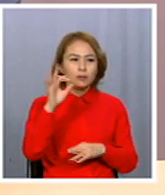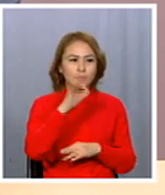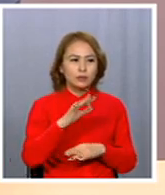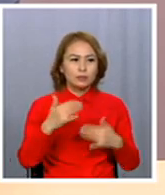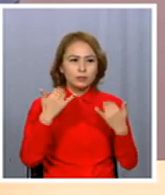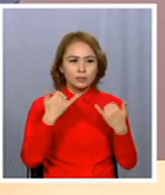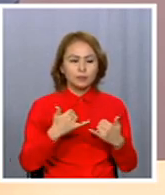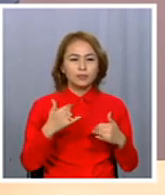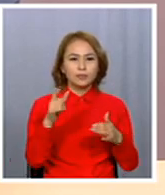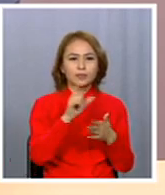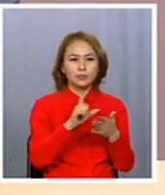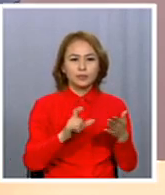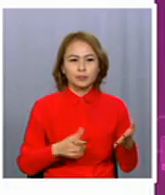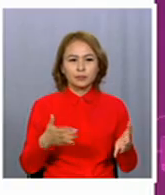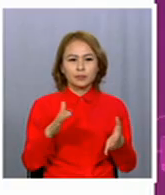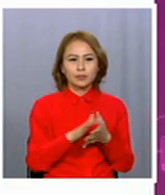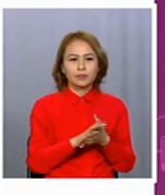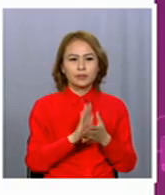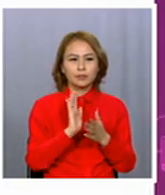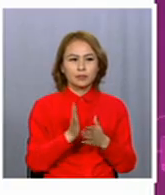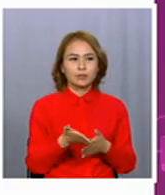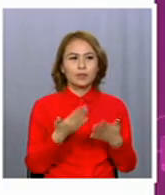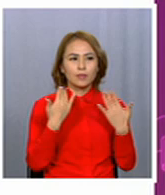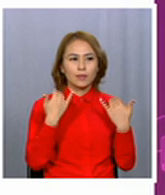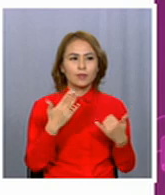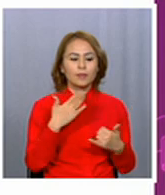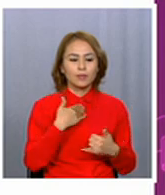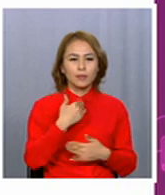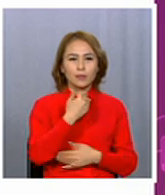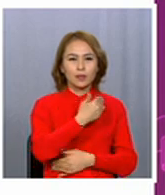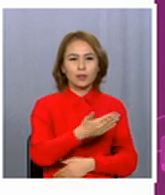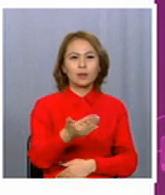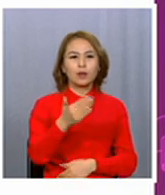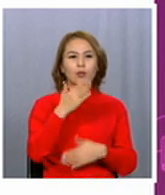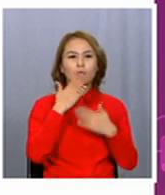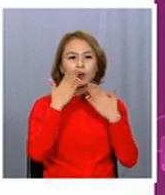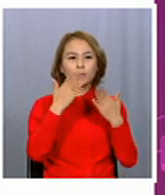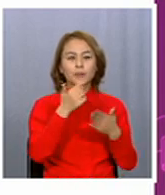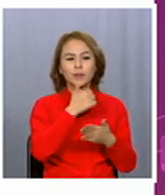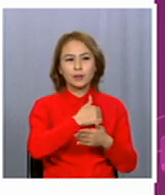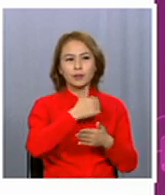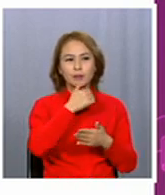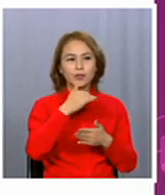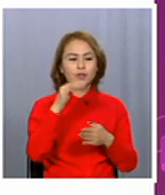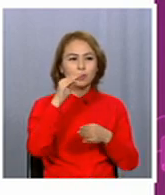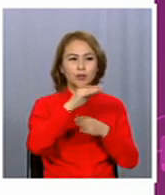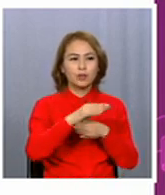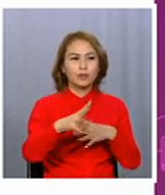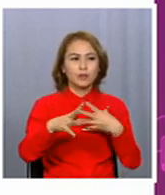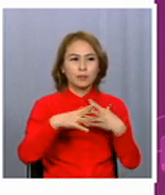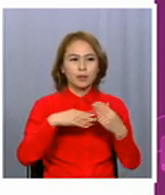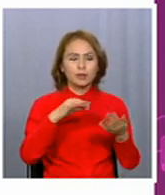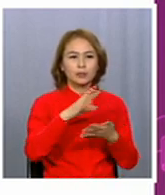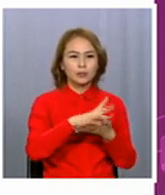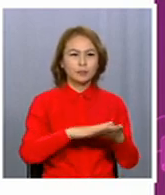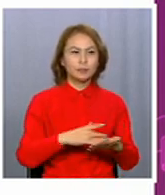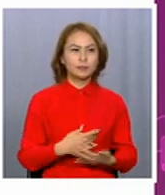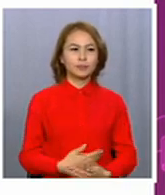біз өлеңмен таныс боламыз. Қазір мен сендерге өлеңді оқып берейін, сендер менімен бірге оқып